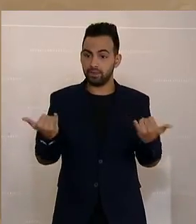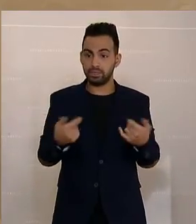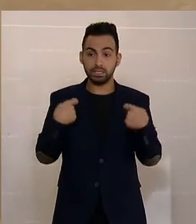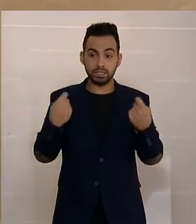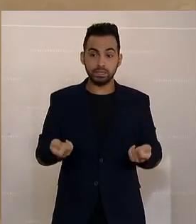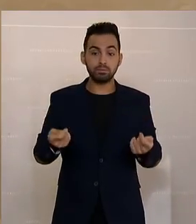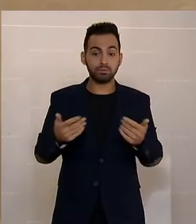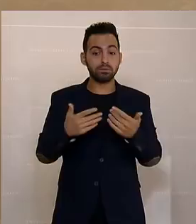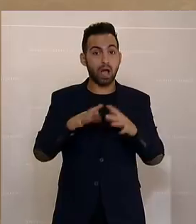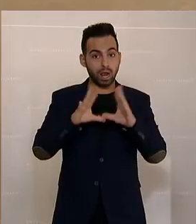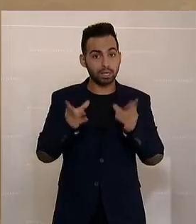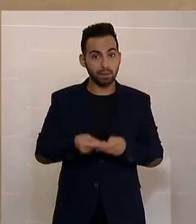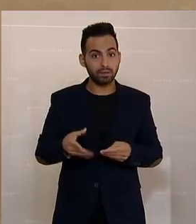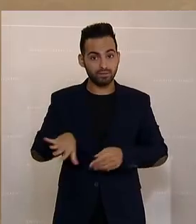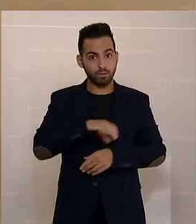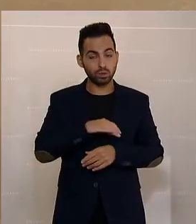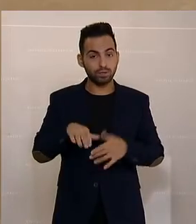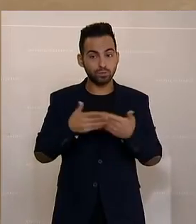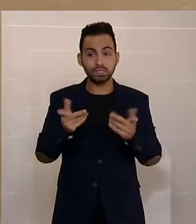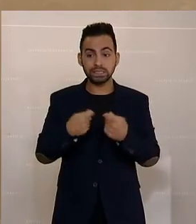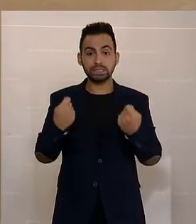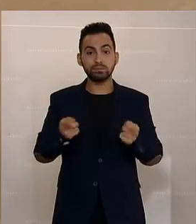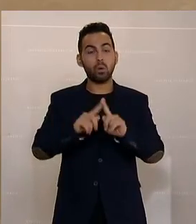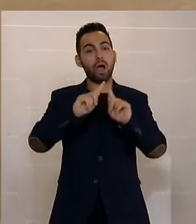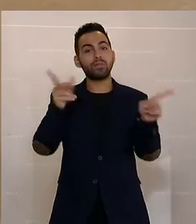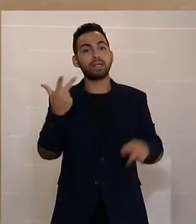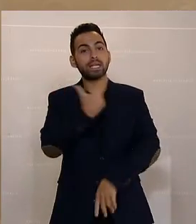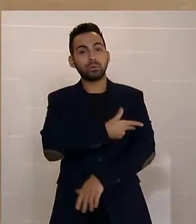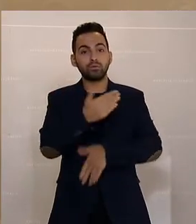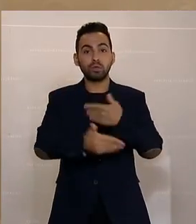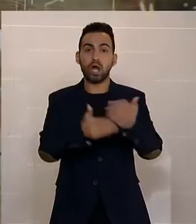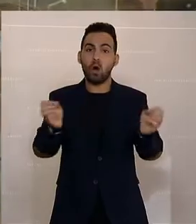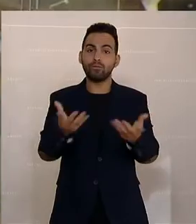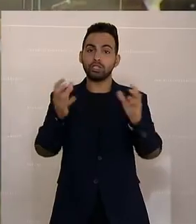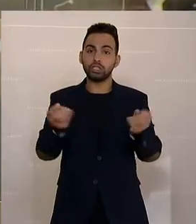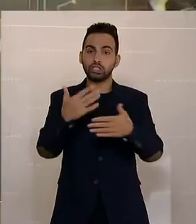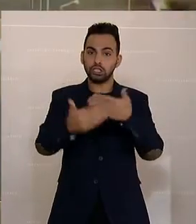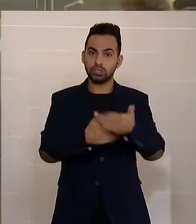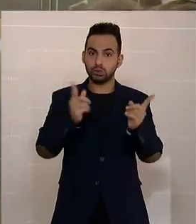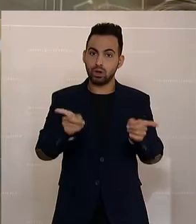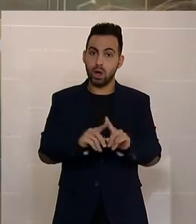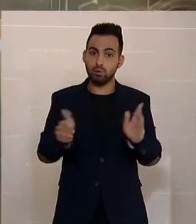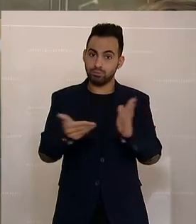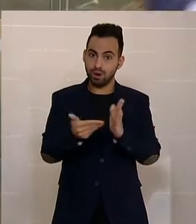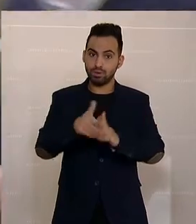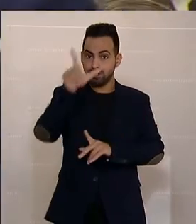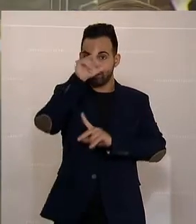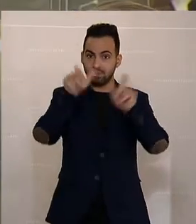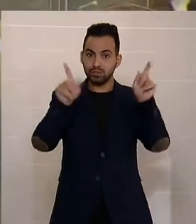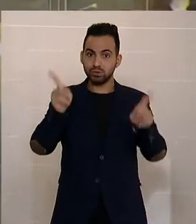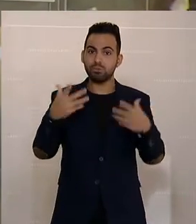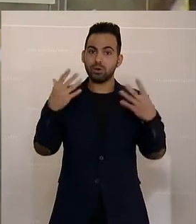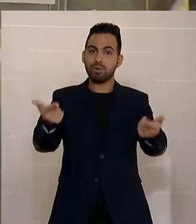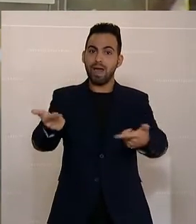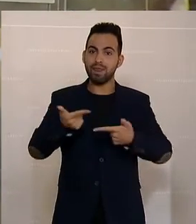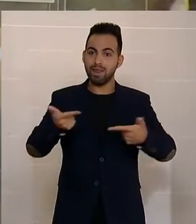generellen Benefit bedeuten. Es gibt auch andere Impfungen, die aufgefrischt werden müssen. Und auch da wäre es dienlich, wenn die Menschen eine Einladung